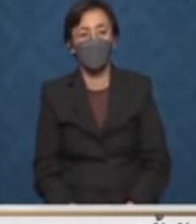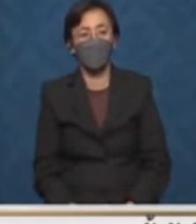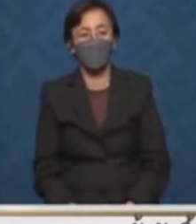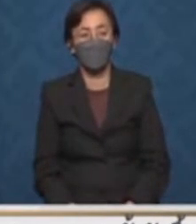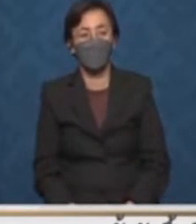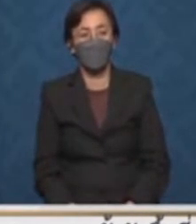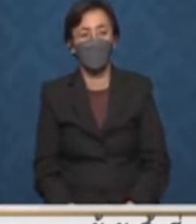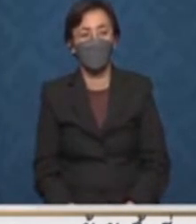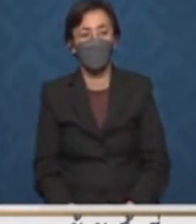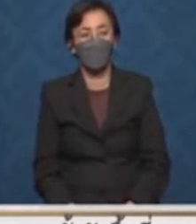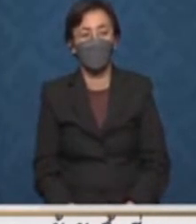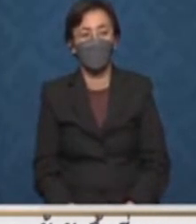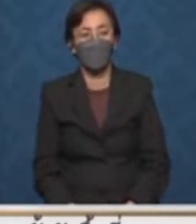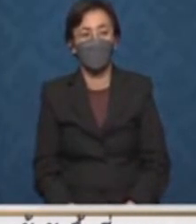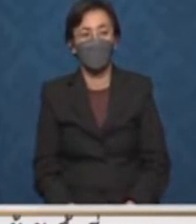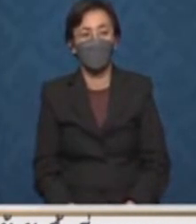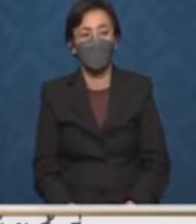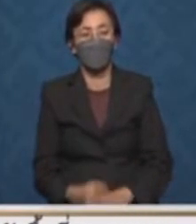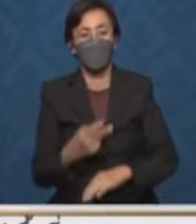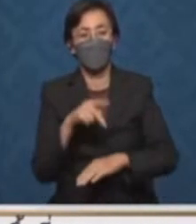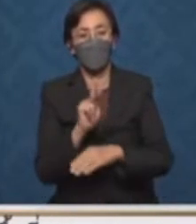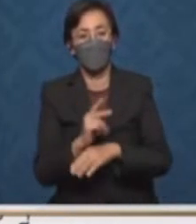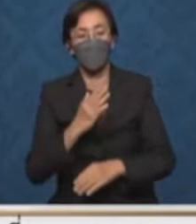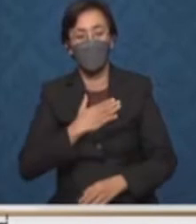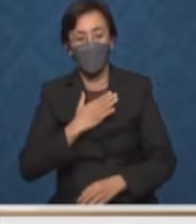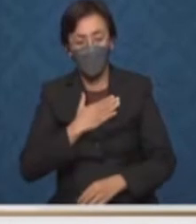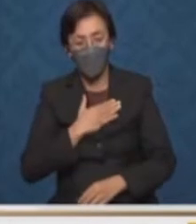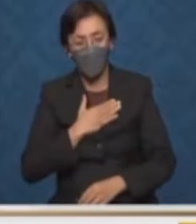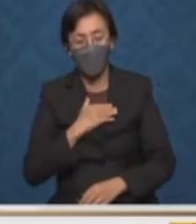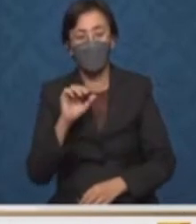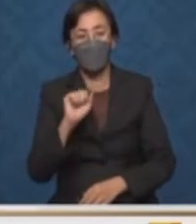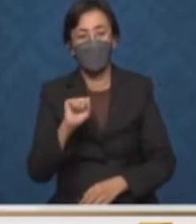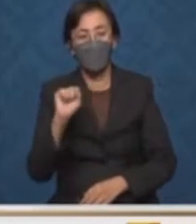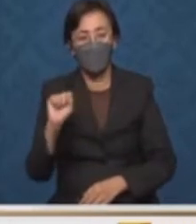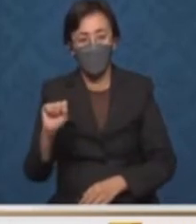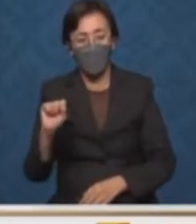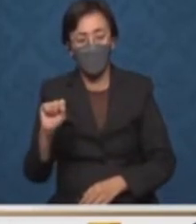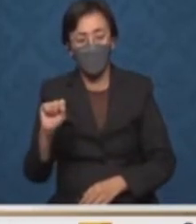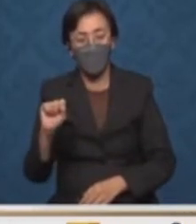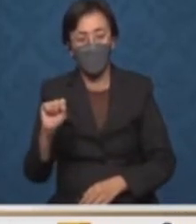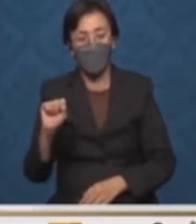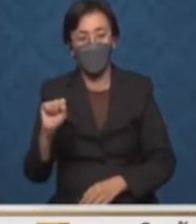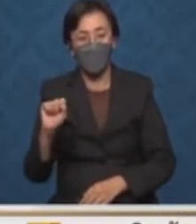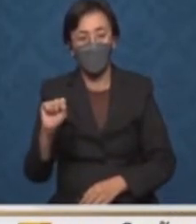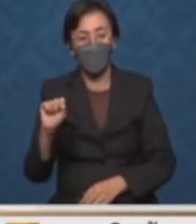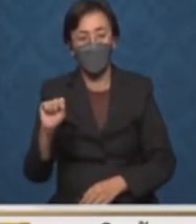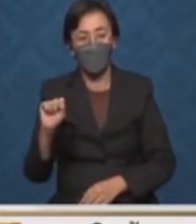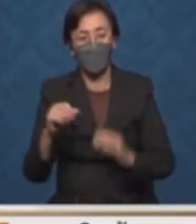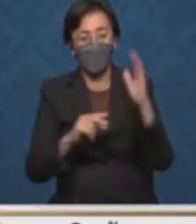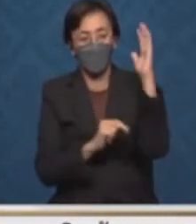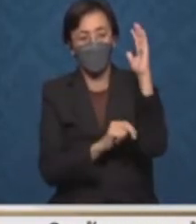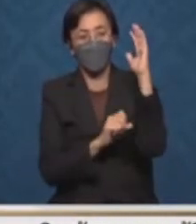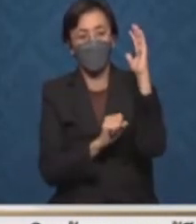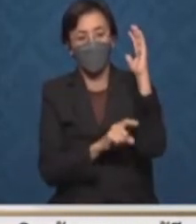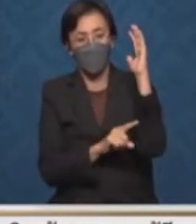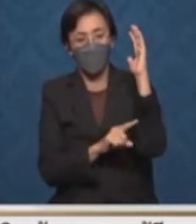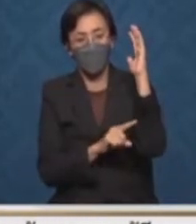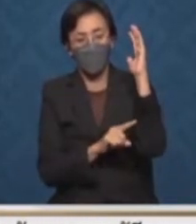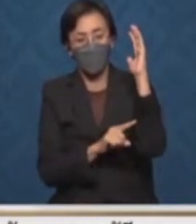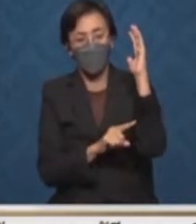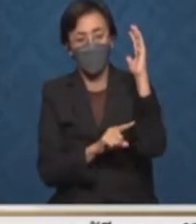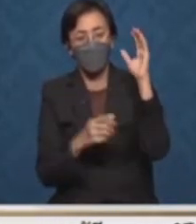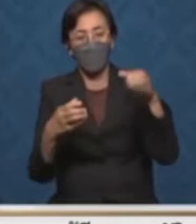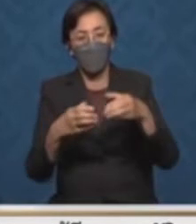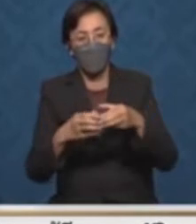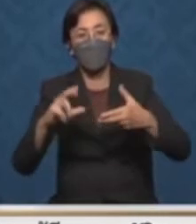านครับ ครับเชิญนะครับ กับผมสายันยุติธรรมสมาชิกสภาผู้แทนราษฎรจังหวัดนครศรีธรรมราชพรรคพลังประ